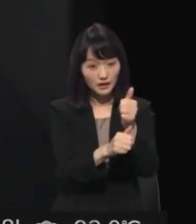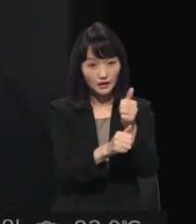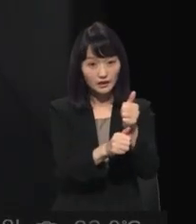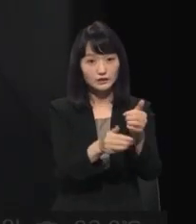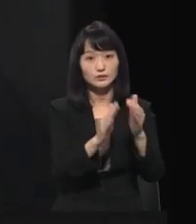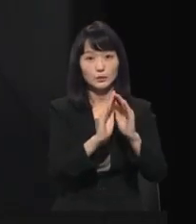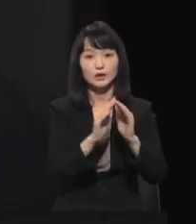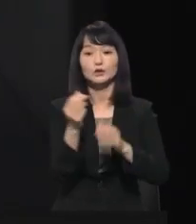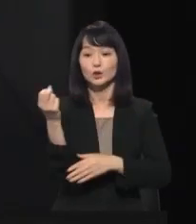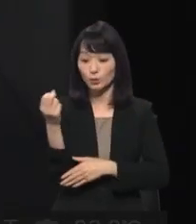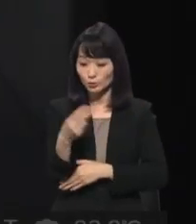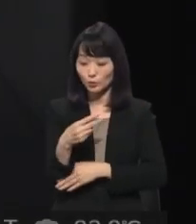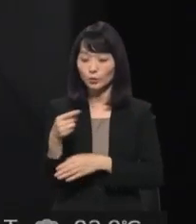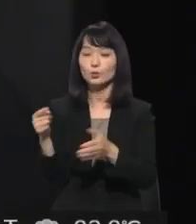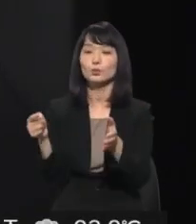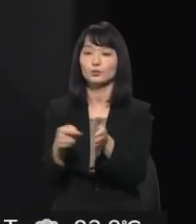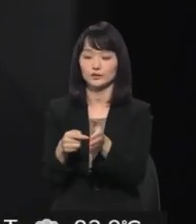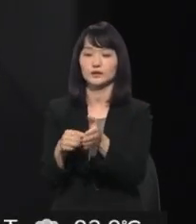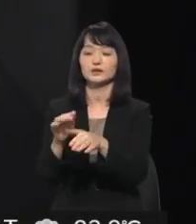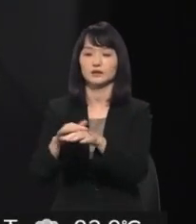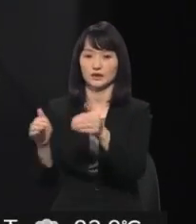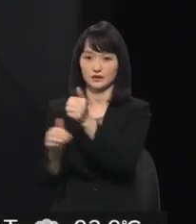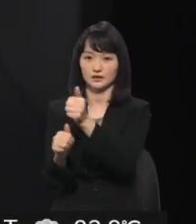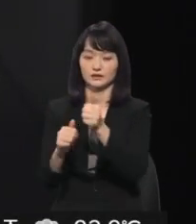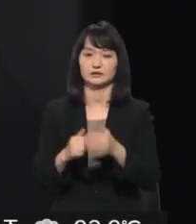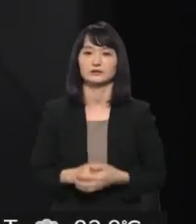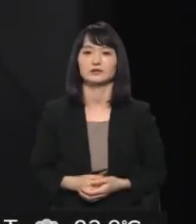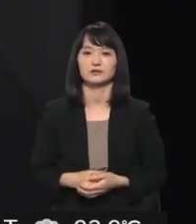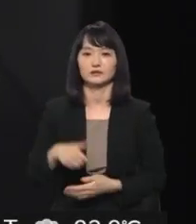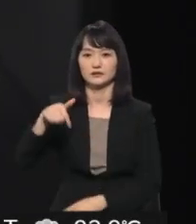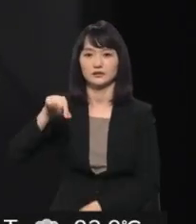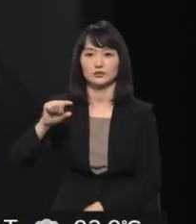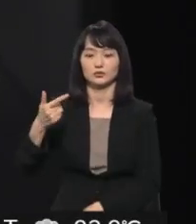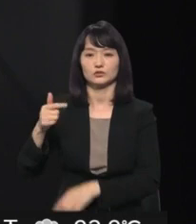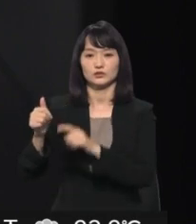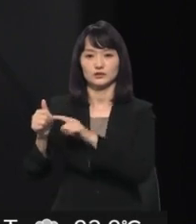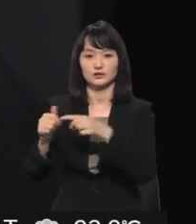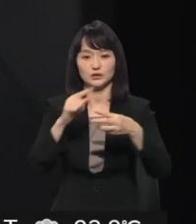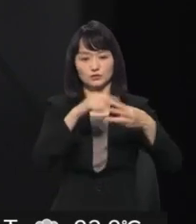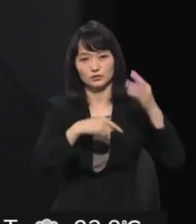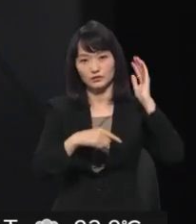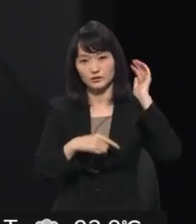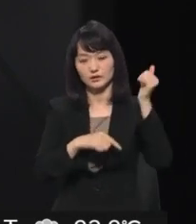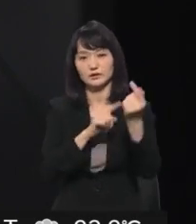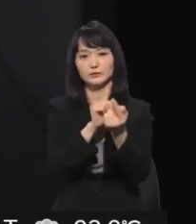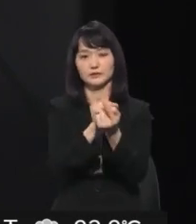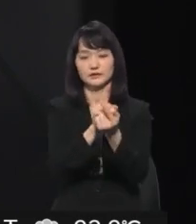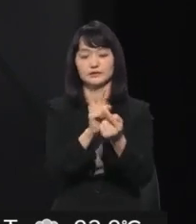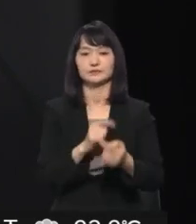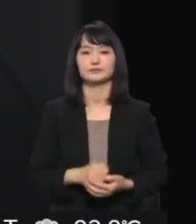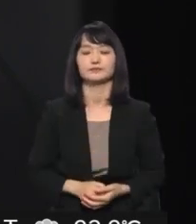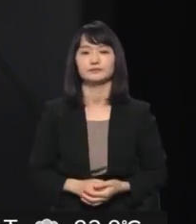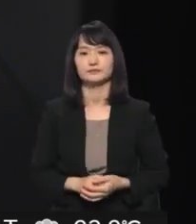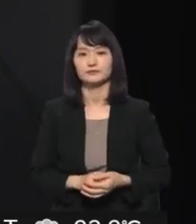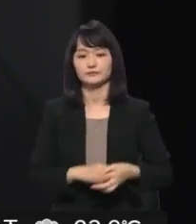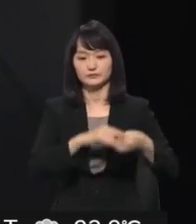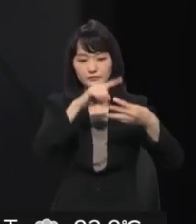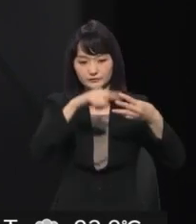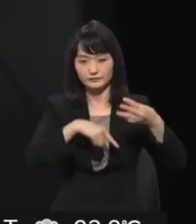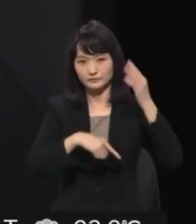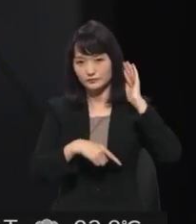대통령을 면담했다 고 하지 않습니까 이제 그 날이 각 처분 결과 나온 날이 있고 그래서 아마도 이게 대통령의